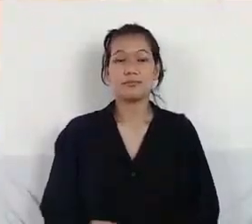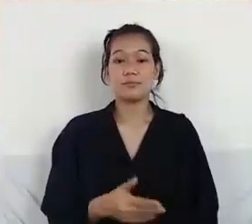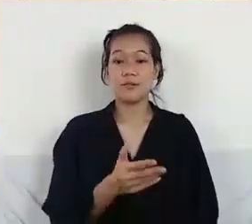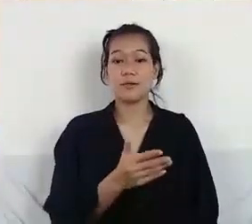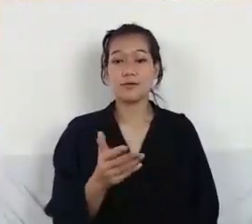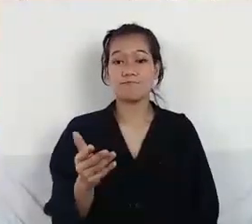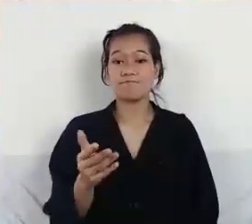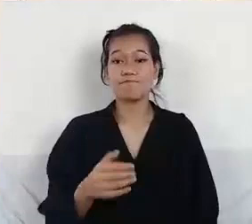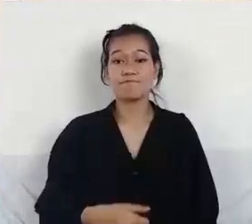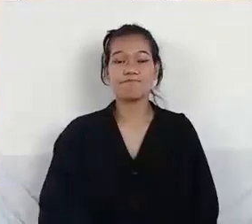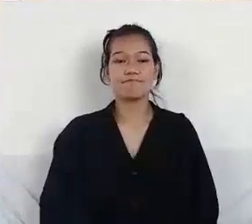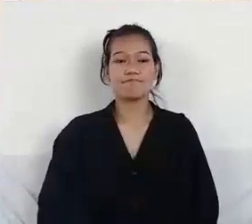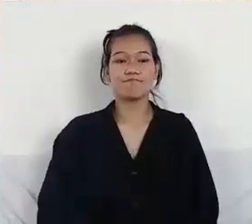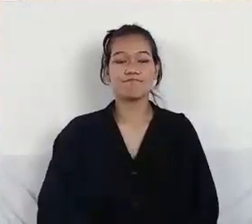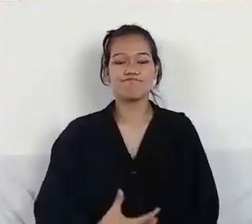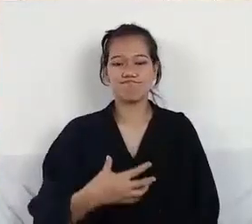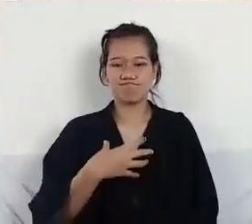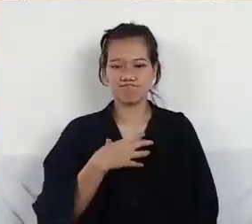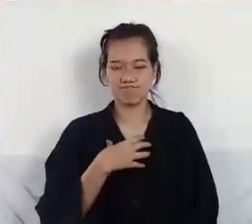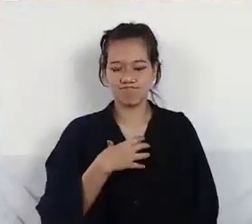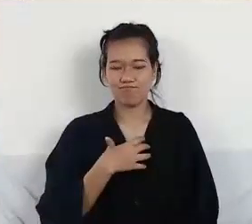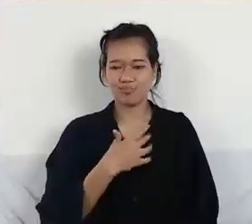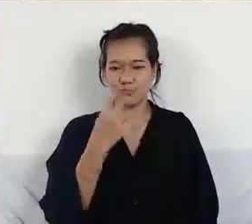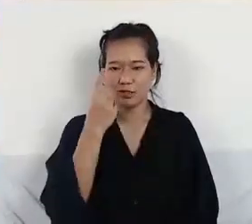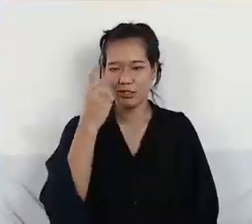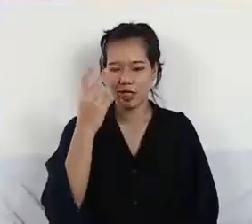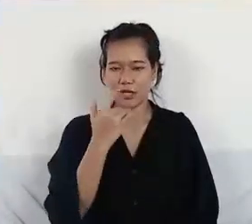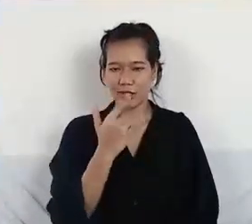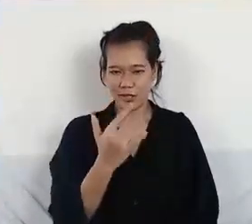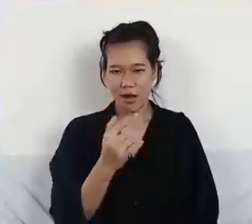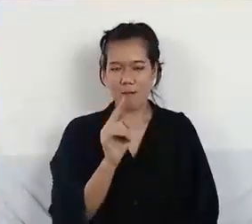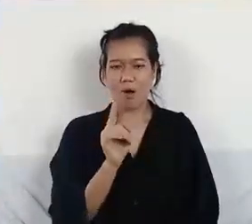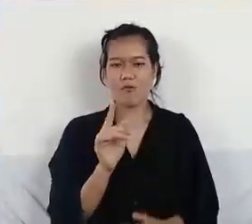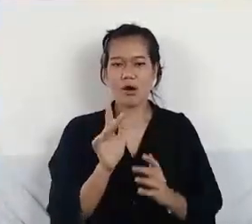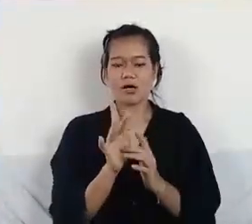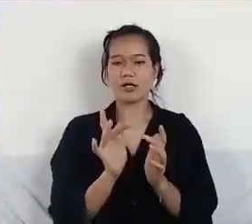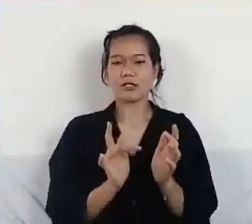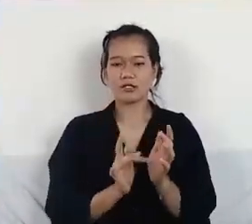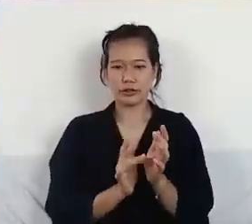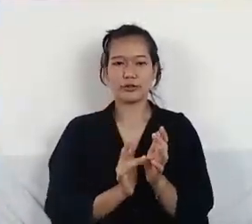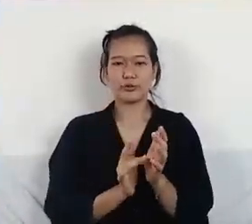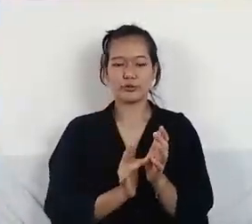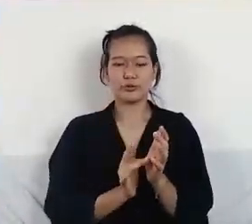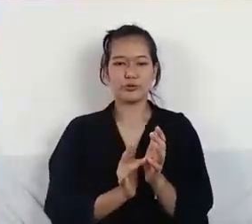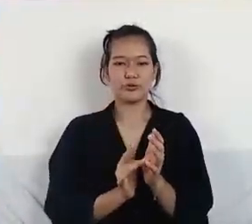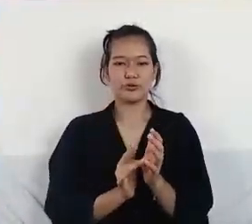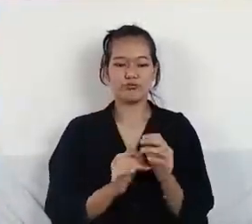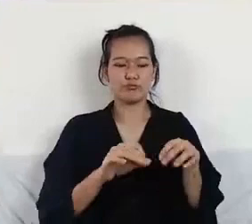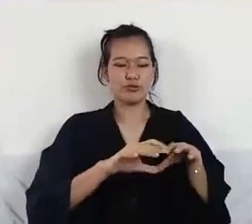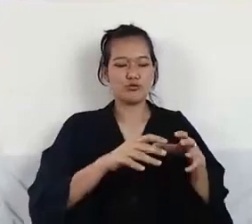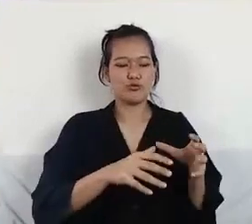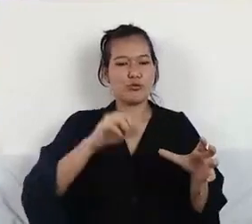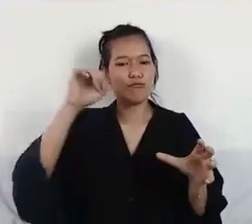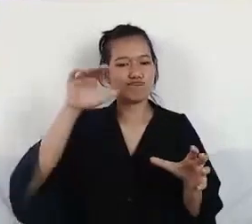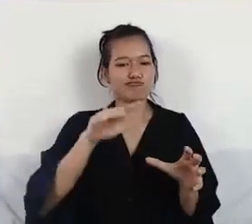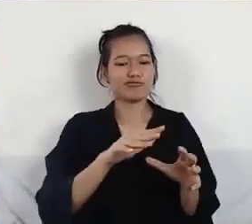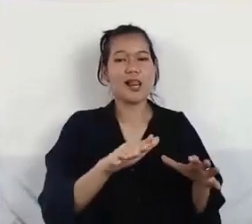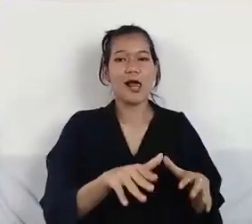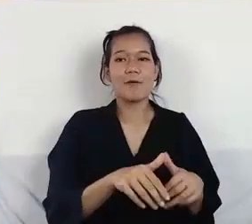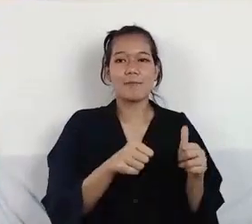Saudaraku, dengan terus meyakini bahwa Kristus telah melakukan karya bagi keselamatan dunia